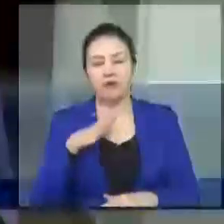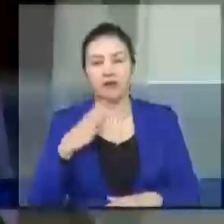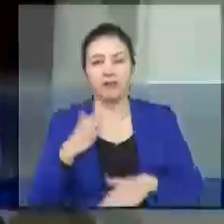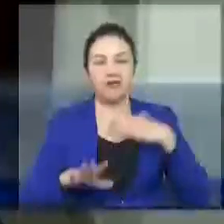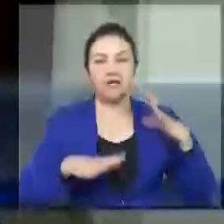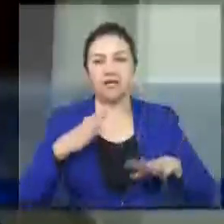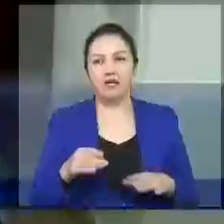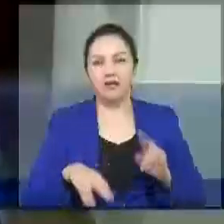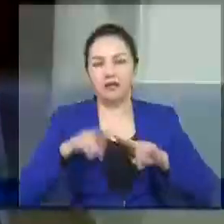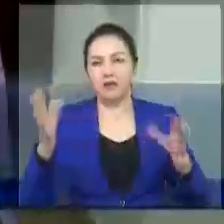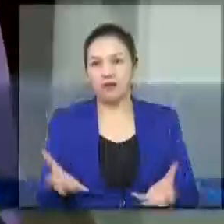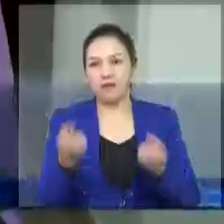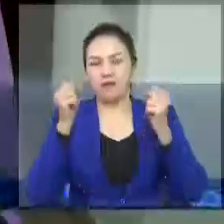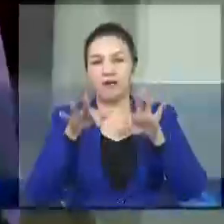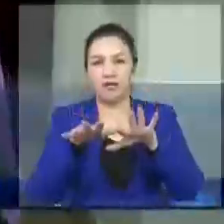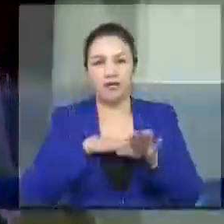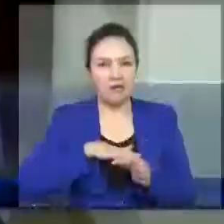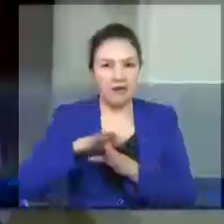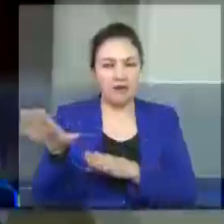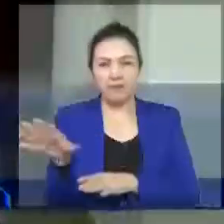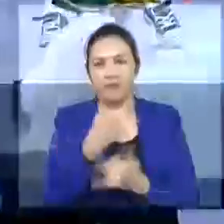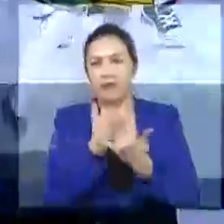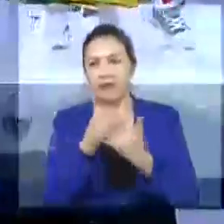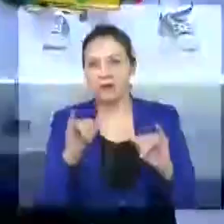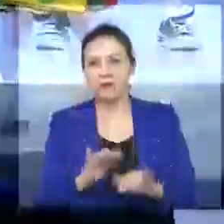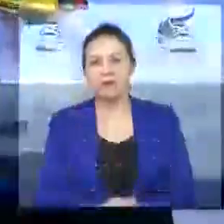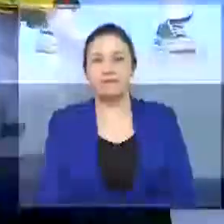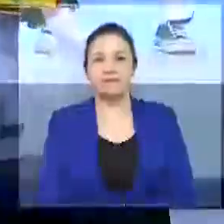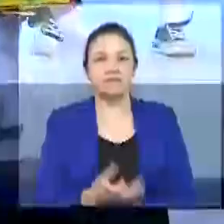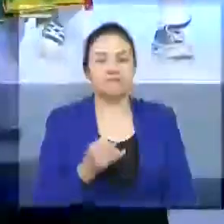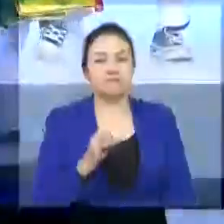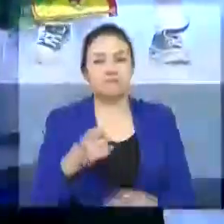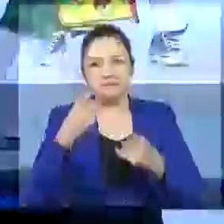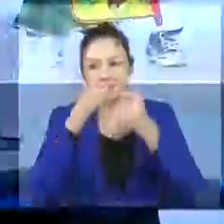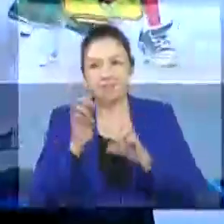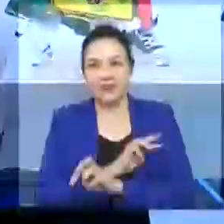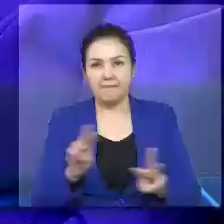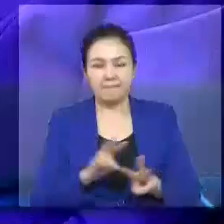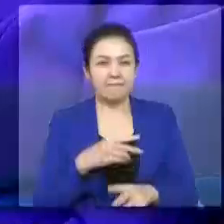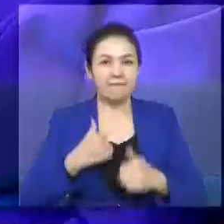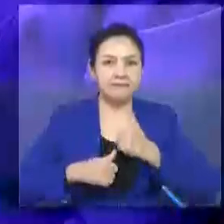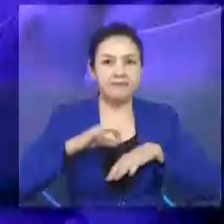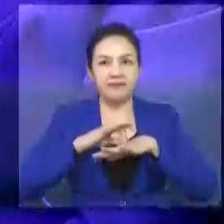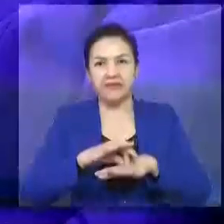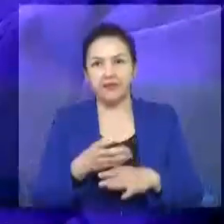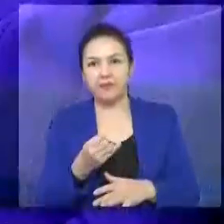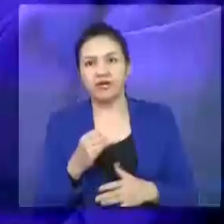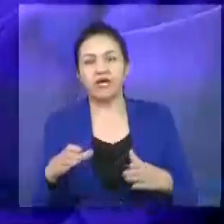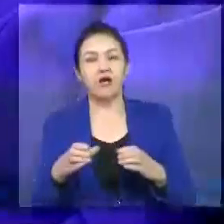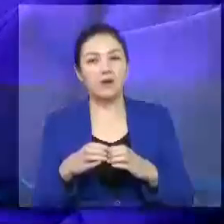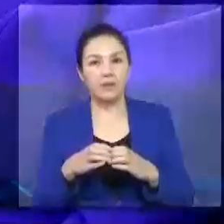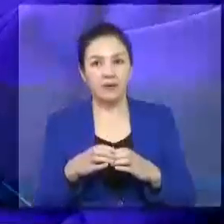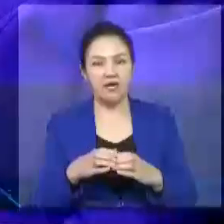Көңіл күй көтеріңкі, зал лық толы, бәрі тамаша. Биыл мәдениет және ақпарат министрлігі байқау ұйымдастырып, әдебиет бағыты